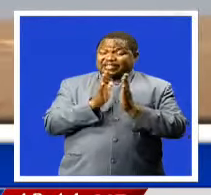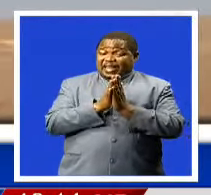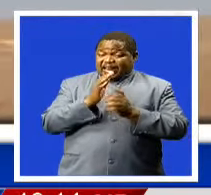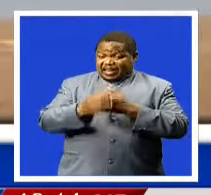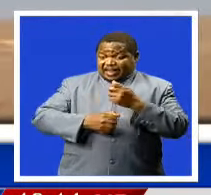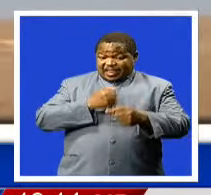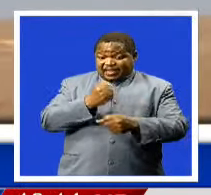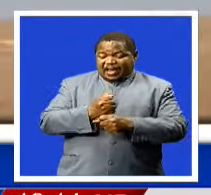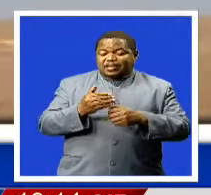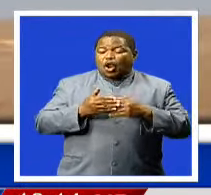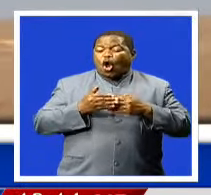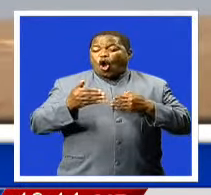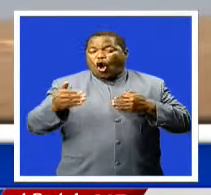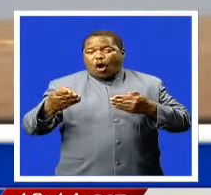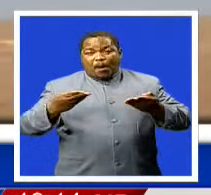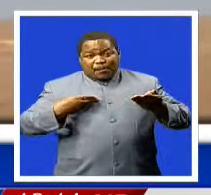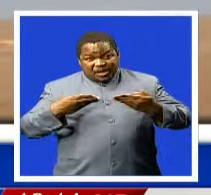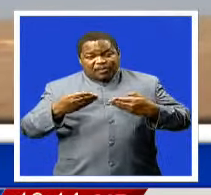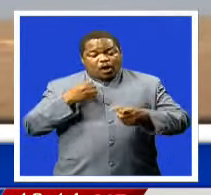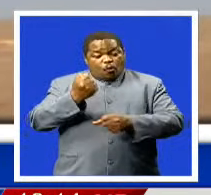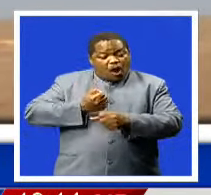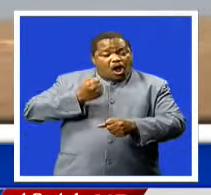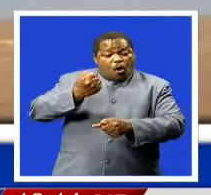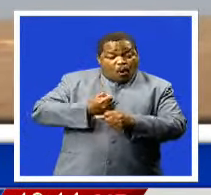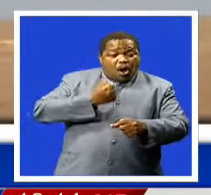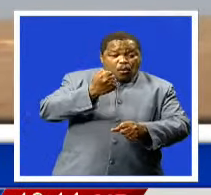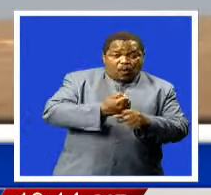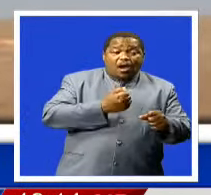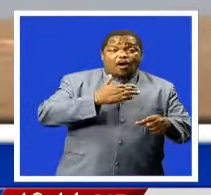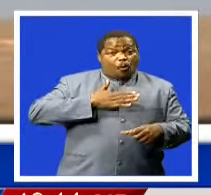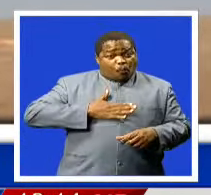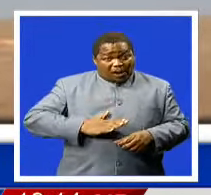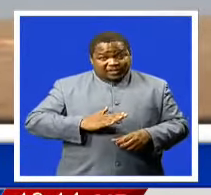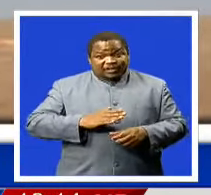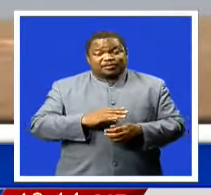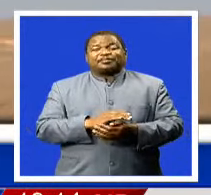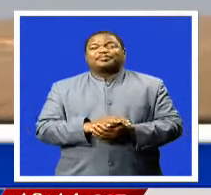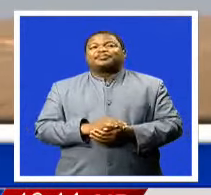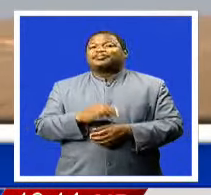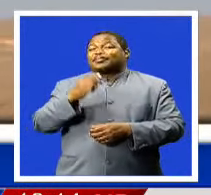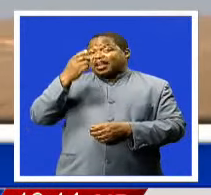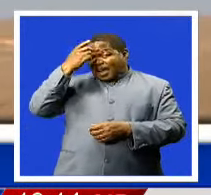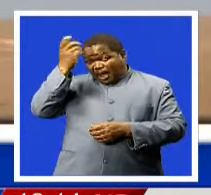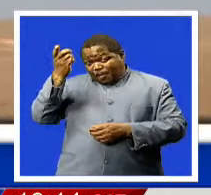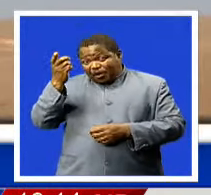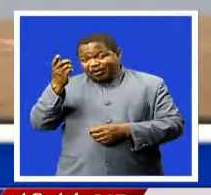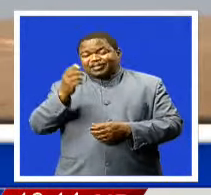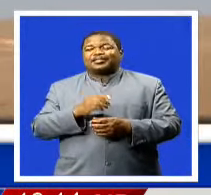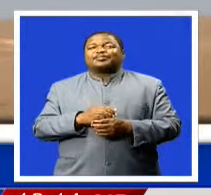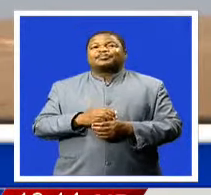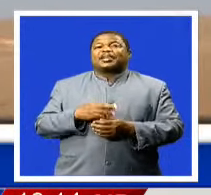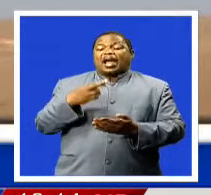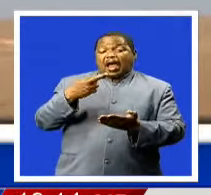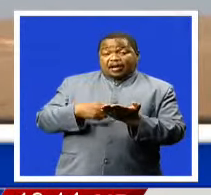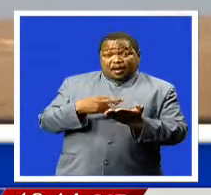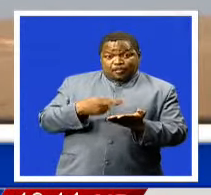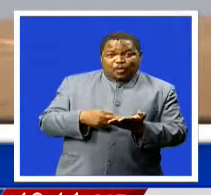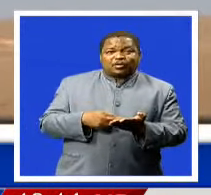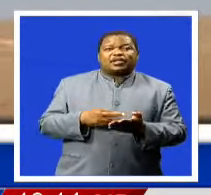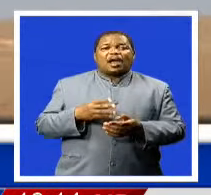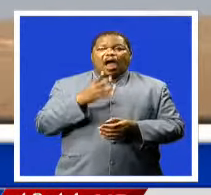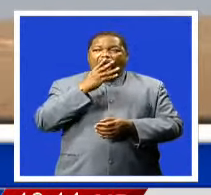10 years nakubikeka la kubikekwa khona na hulumende lesikhuluma naye wababona